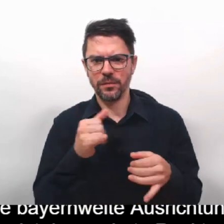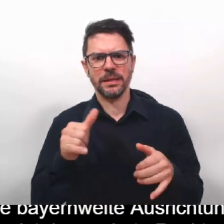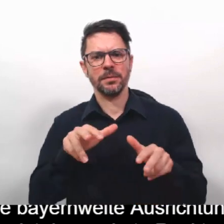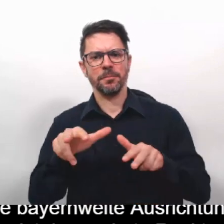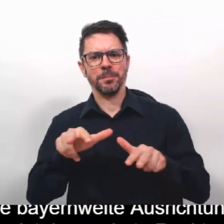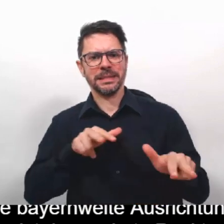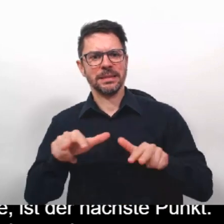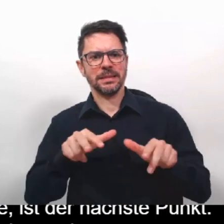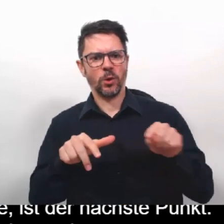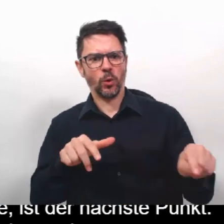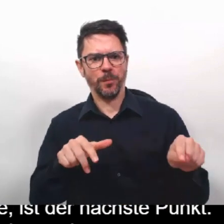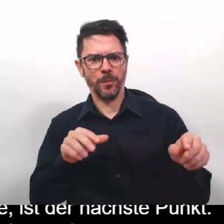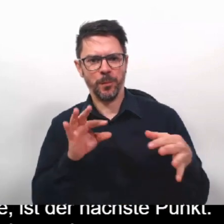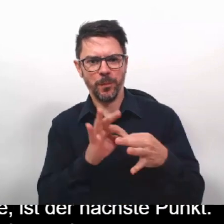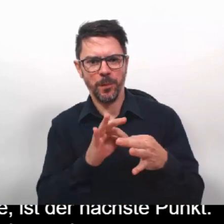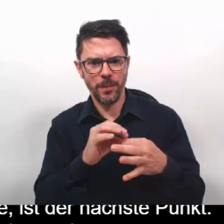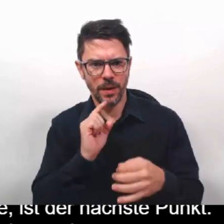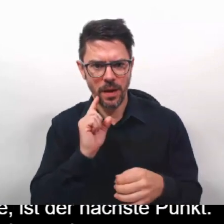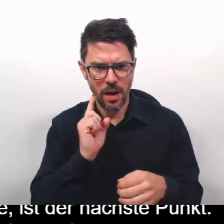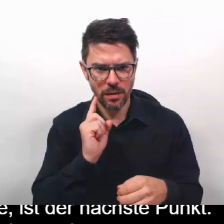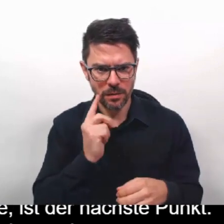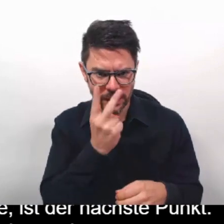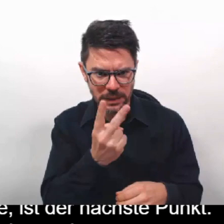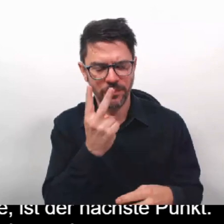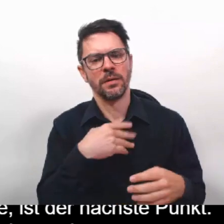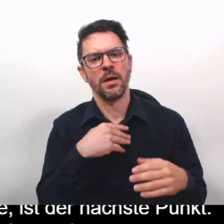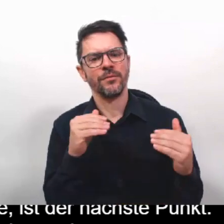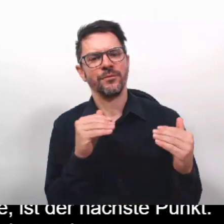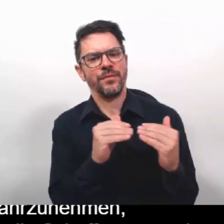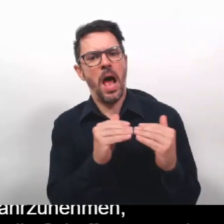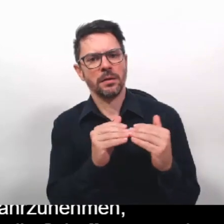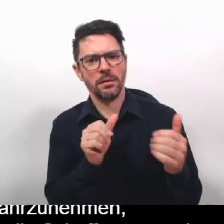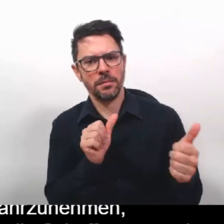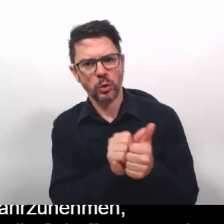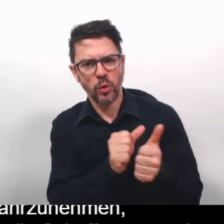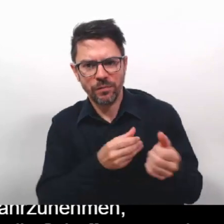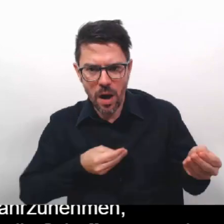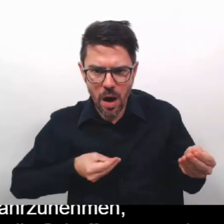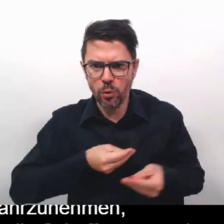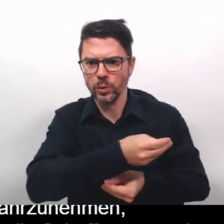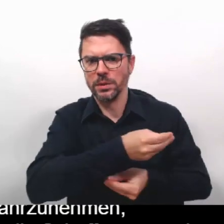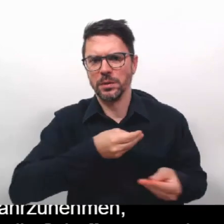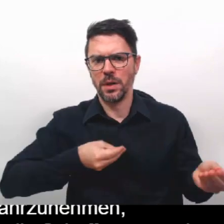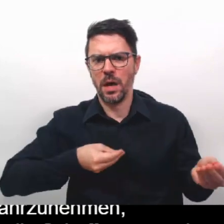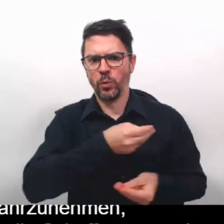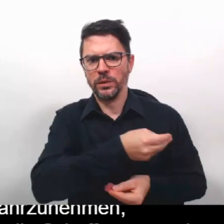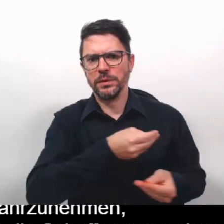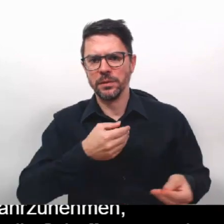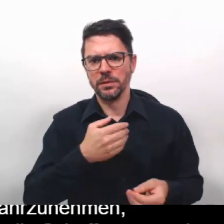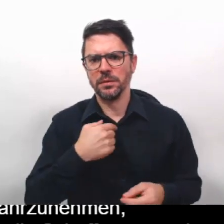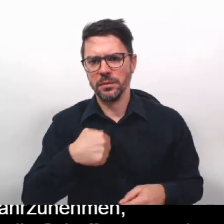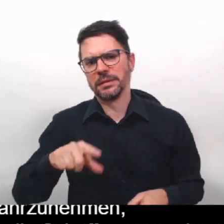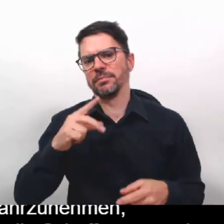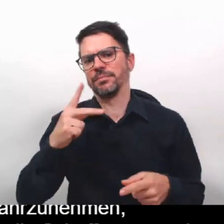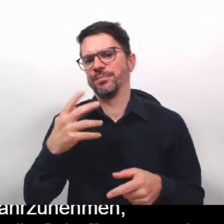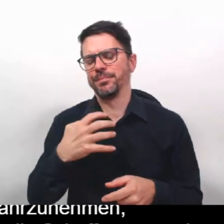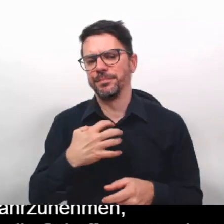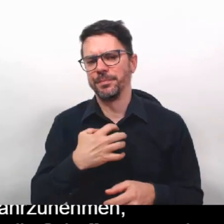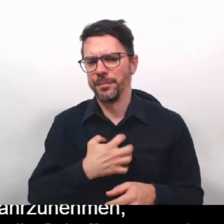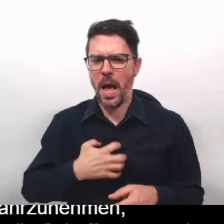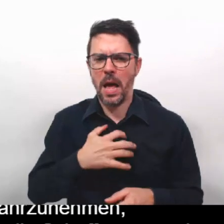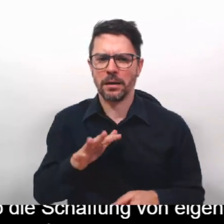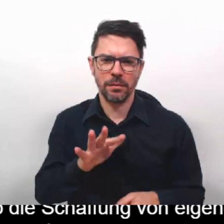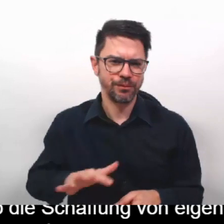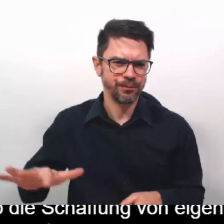sogenannten Internet Governance der Hochschulen entspricht einer wesentlichen Forderung der Hochschulen. Ich will aber erneut betonen, natürlich gelten die verfassungsrechtlichen